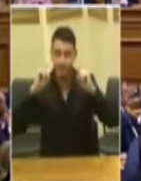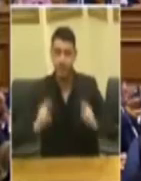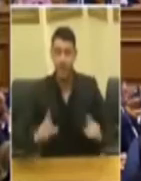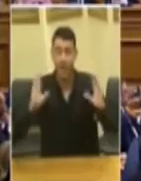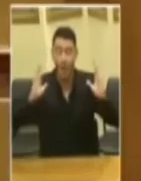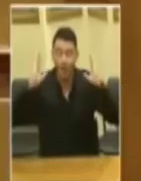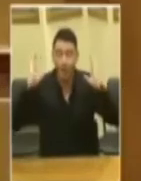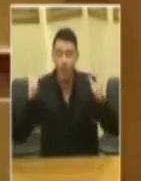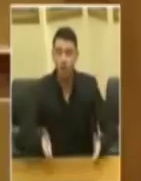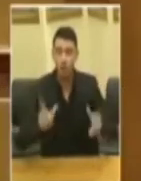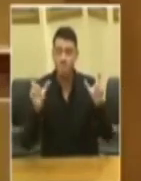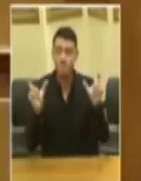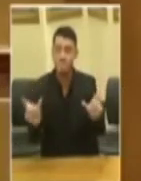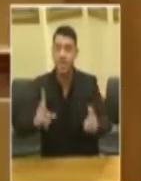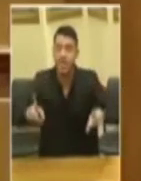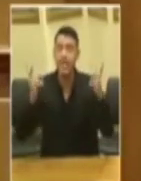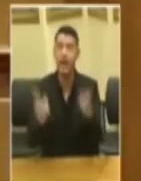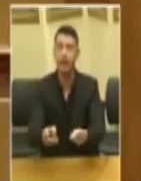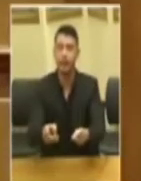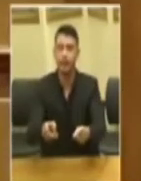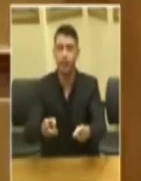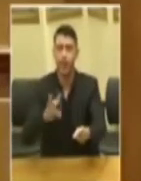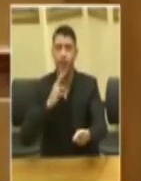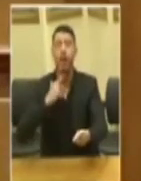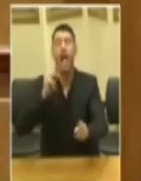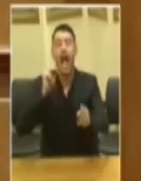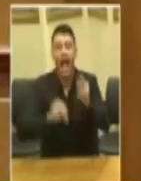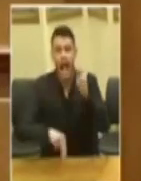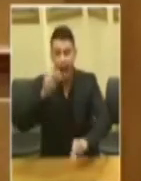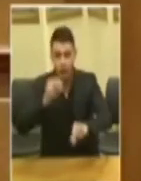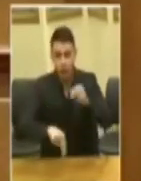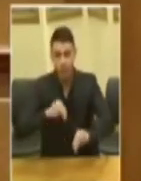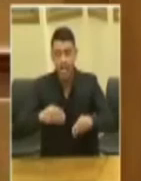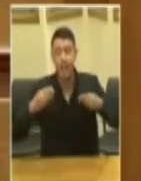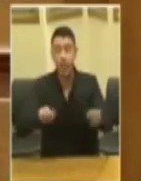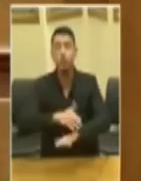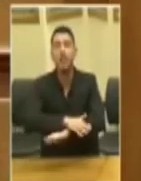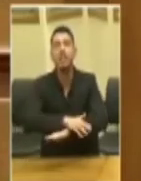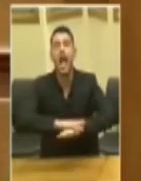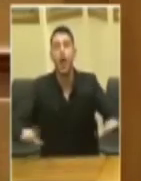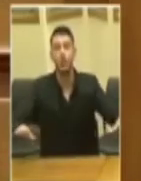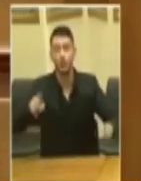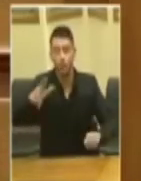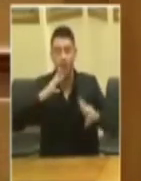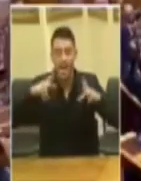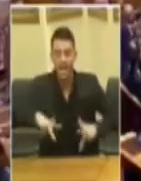να σας σταματήσουμε, ώστε να βάλουν οι εκλογές τέλος στην ανεύθυνη πορεία σας.